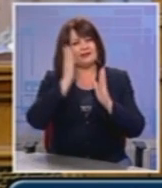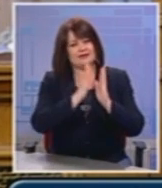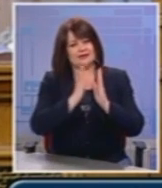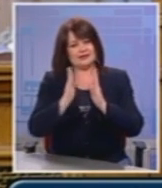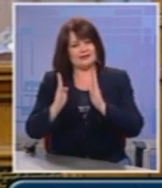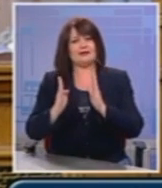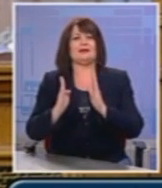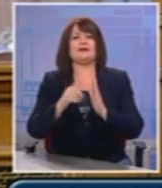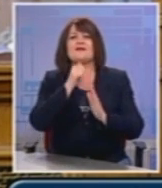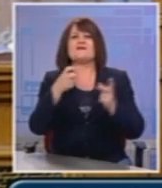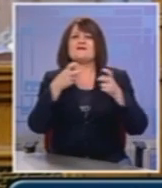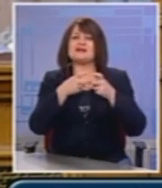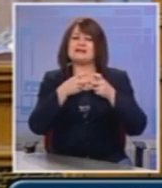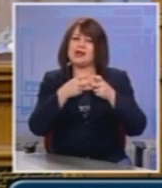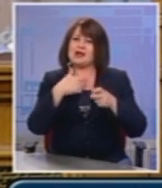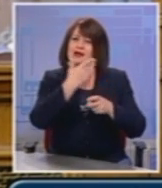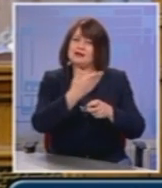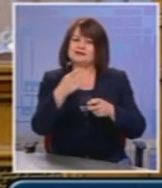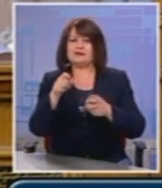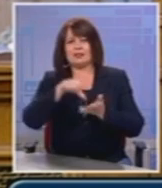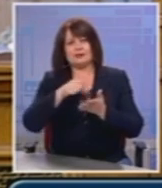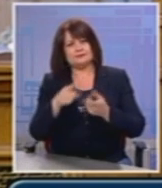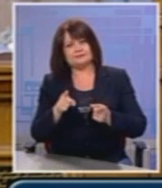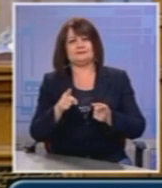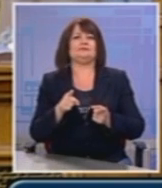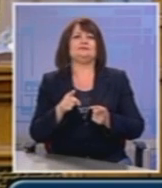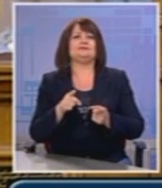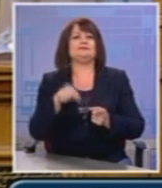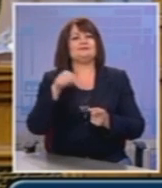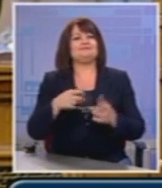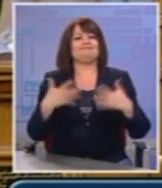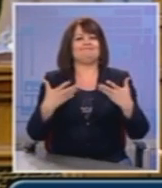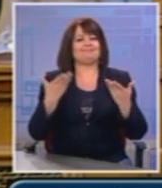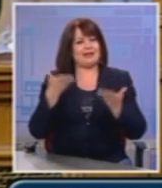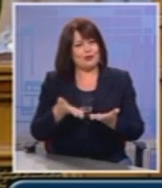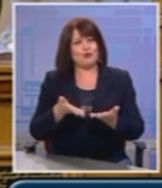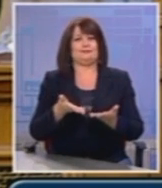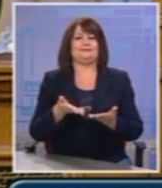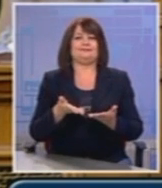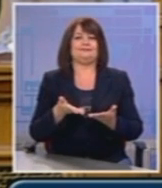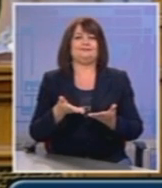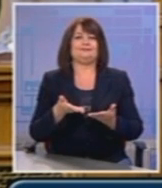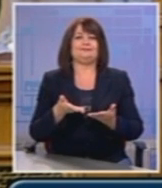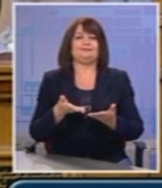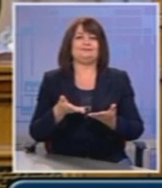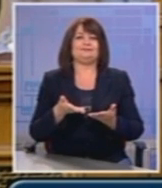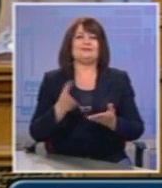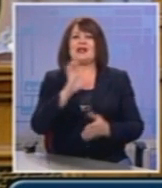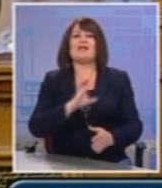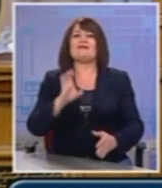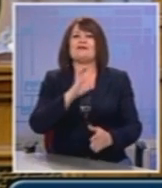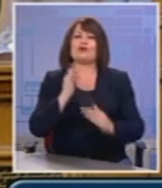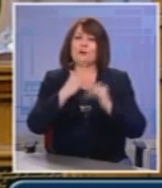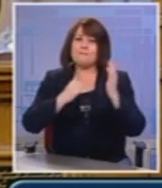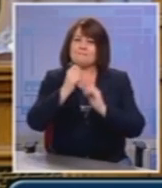ένωσης απ τις βρυξέλες στην αθήνα χαιρόμαστε γιατί τώρα βρίσκεται εδώ εώ